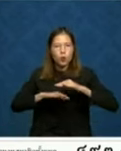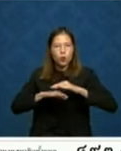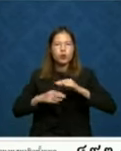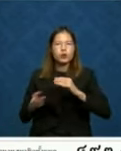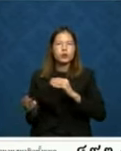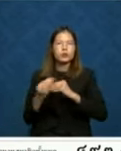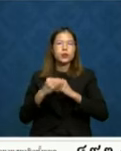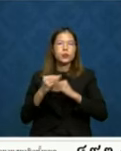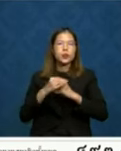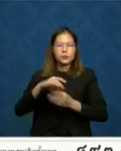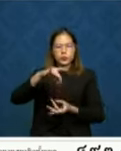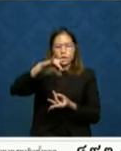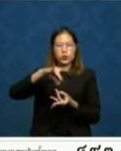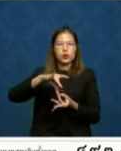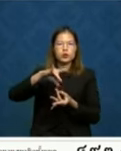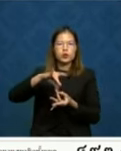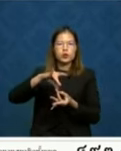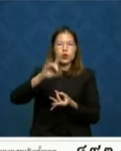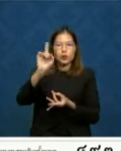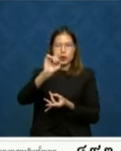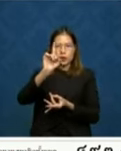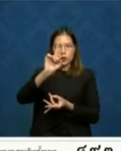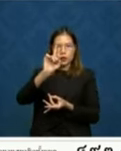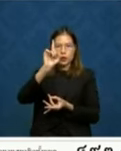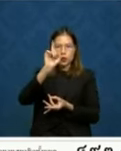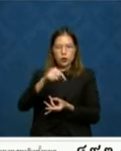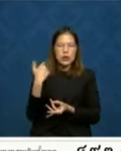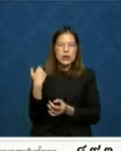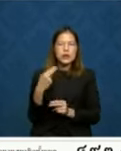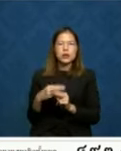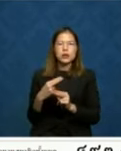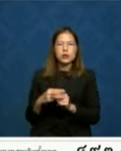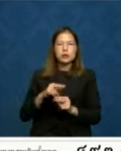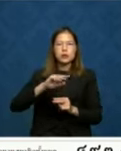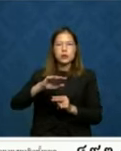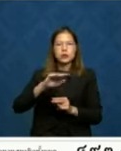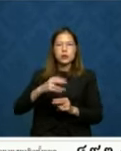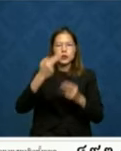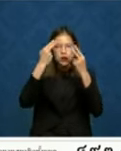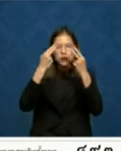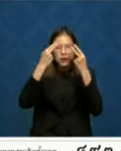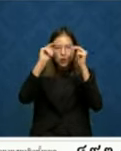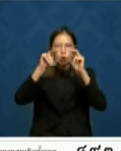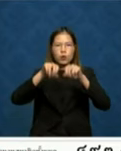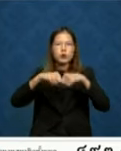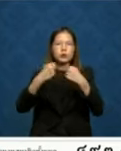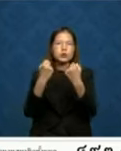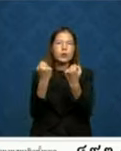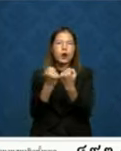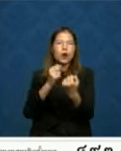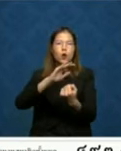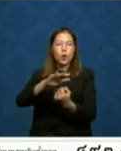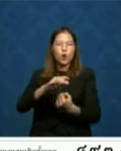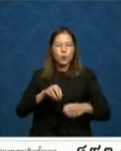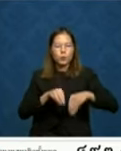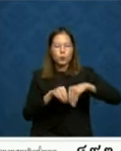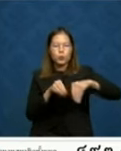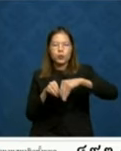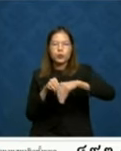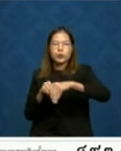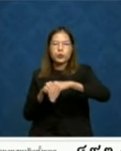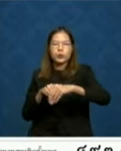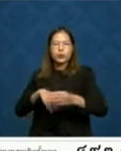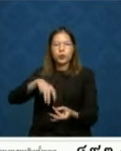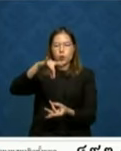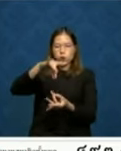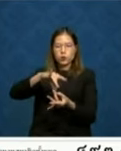นี้ค่ะจังหวัดสุโขทัยโดยนายประเสริฐสงวนทรัพย์ค่ะนายกสมาคมชาวไร่ยาสูบเบอร์เล่จังหวัดสุโ